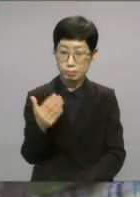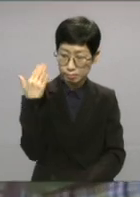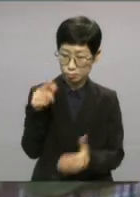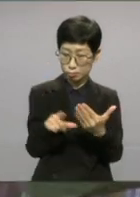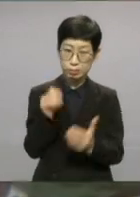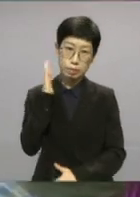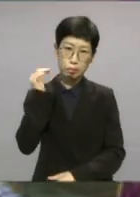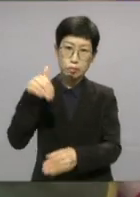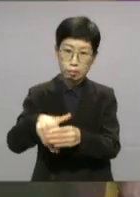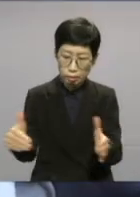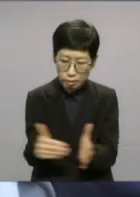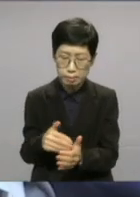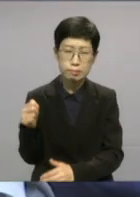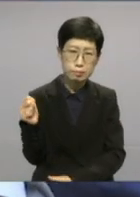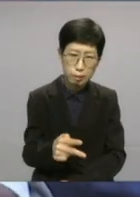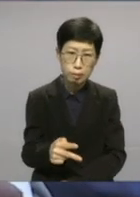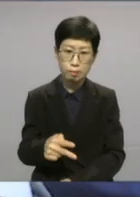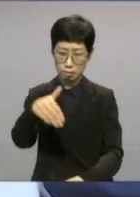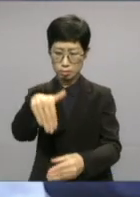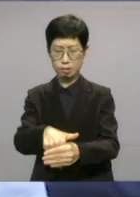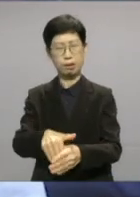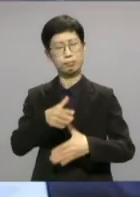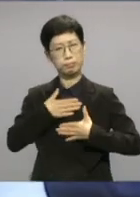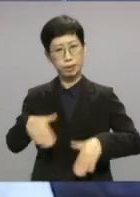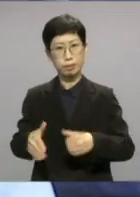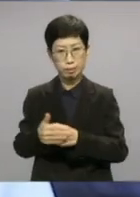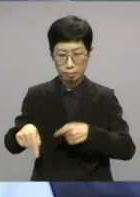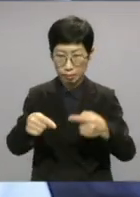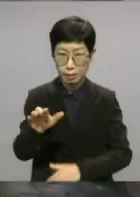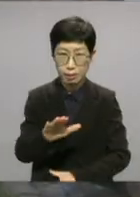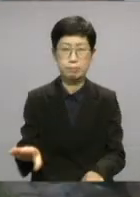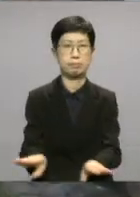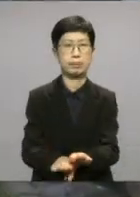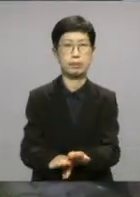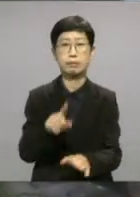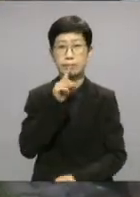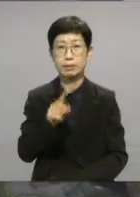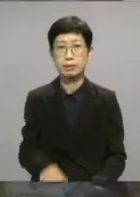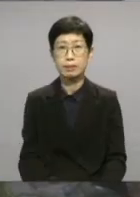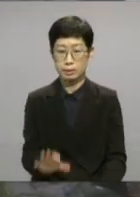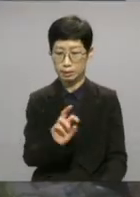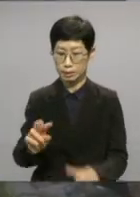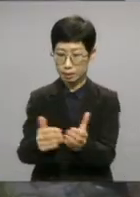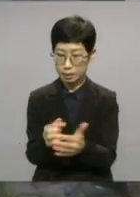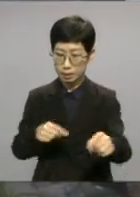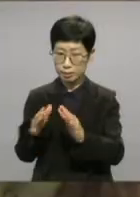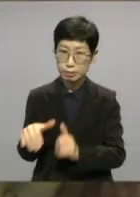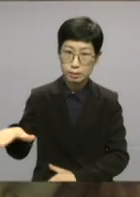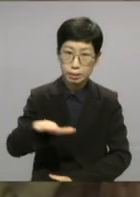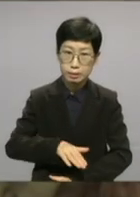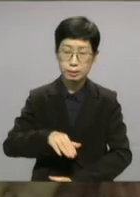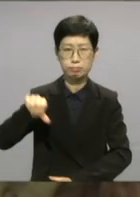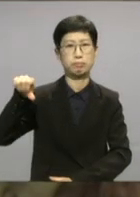9월 대선에 이어 연달아 치른 선거에 피로감을 느낀 것이라고 분석했습니다. 또 야당 지도자들이 패배